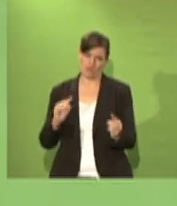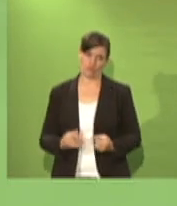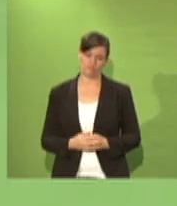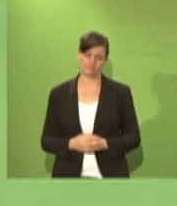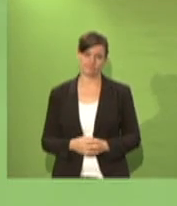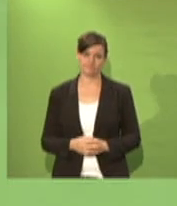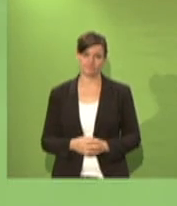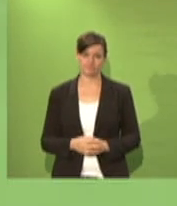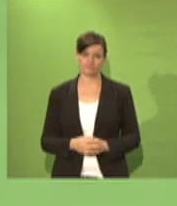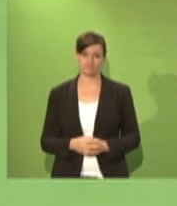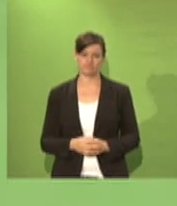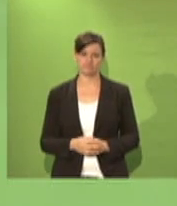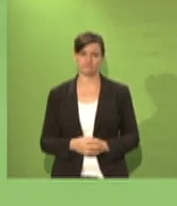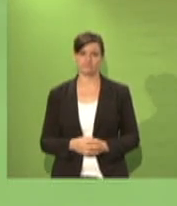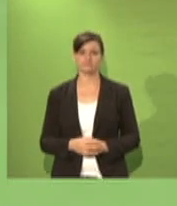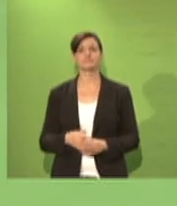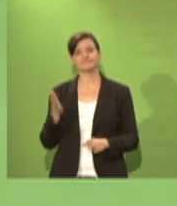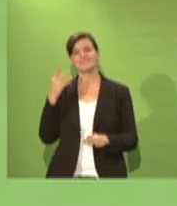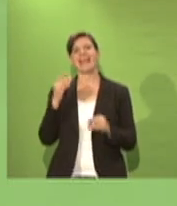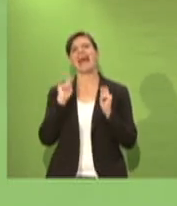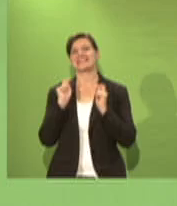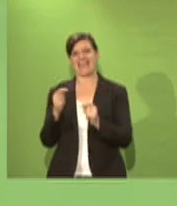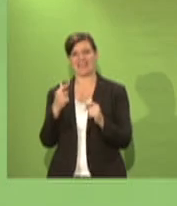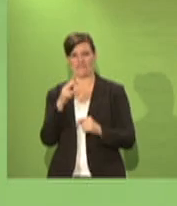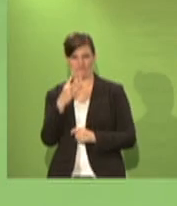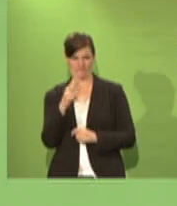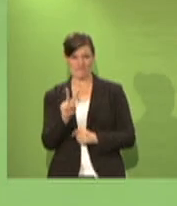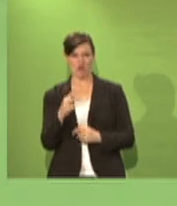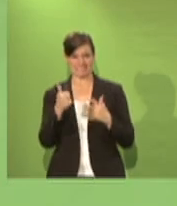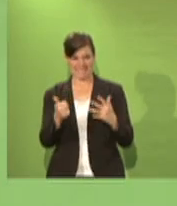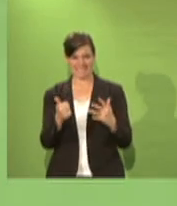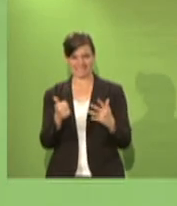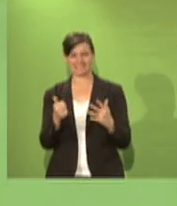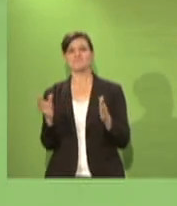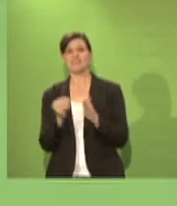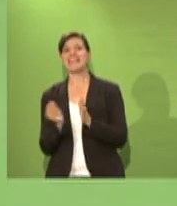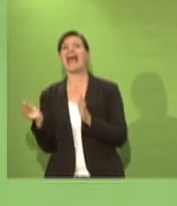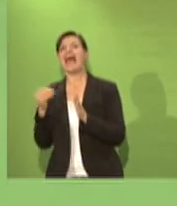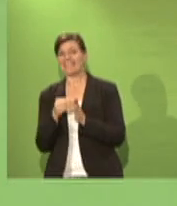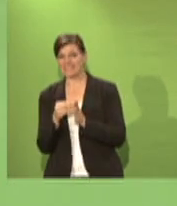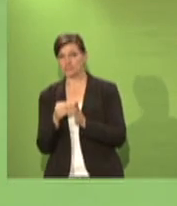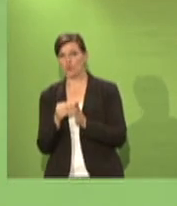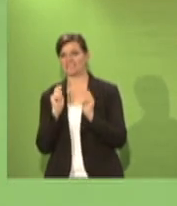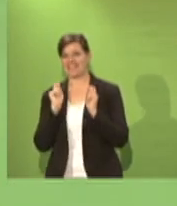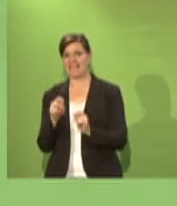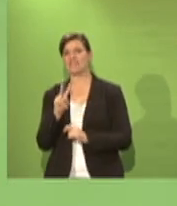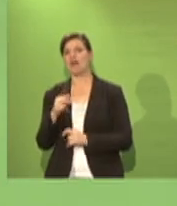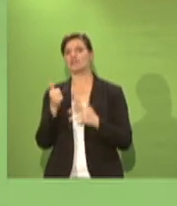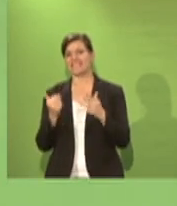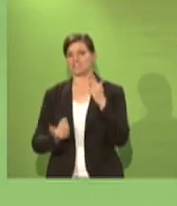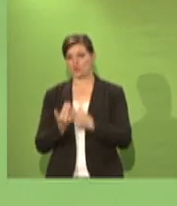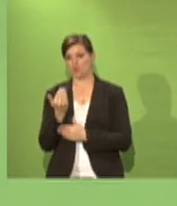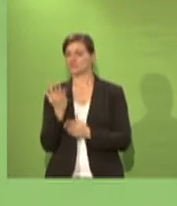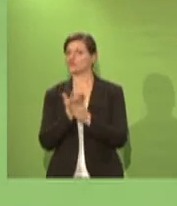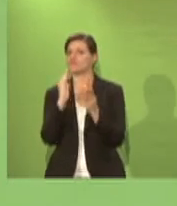liegt neben dem ursprünglichen Antrag V6 der Ergänzungsantrag V6 neu vor, heute hier in den Unterlagen,